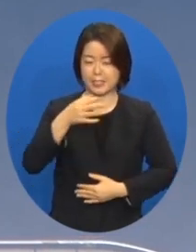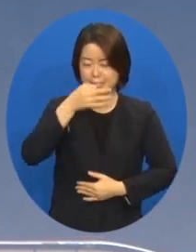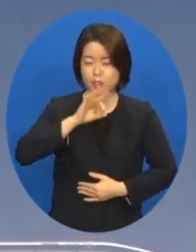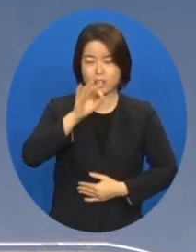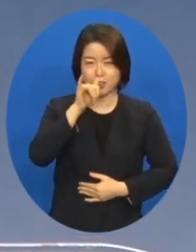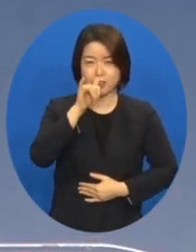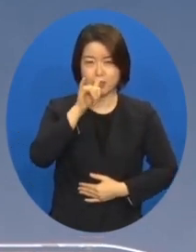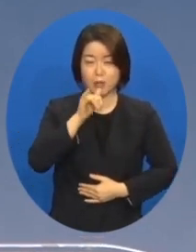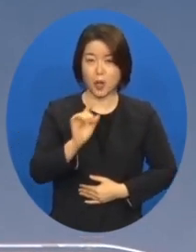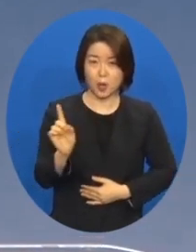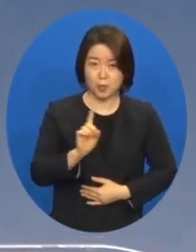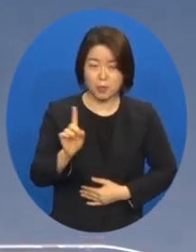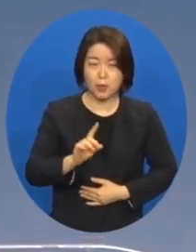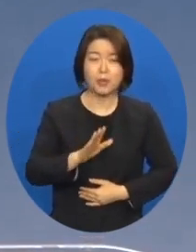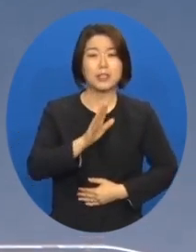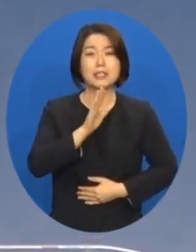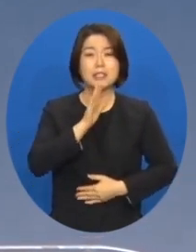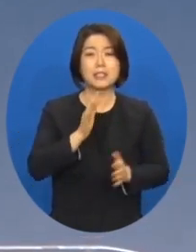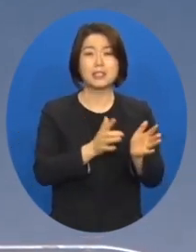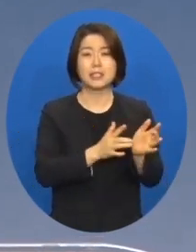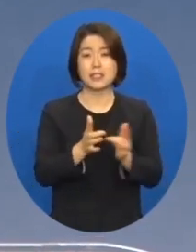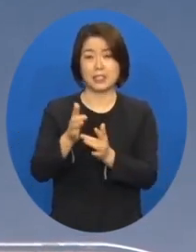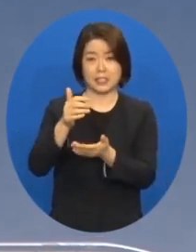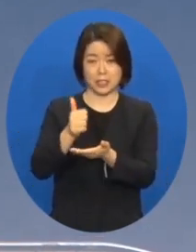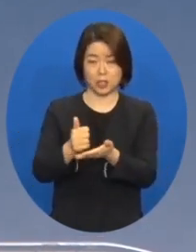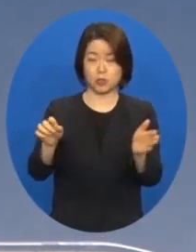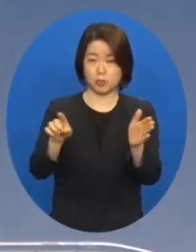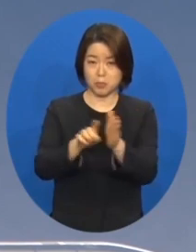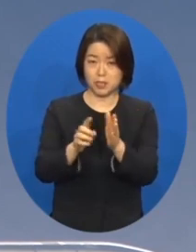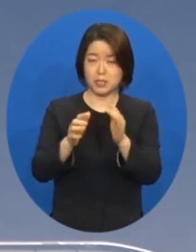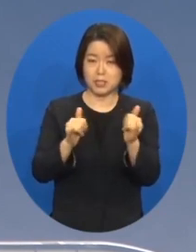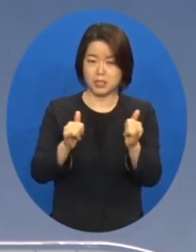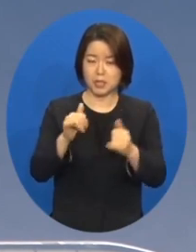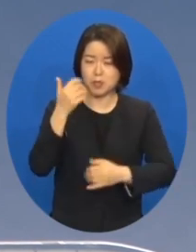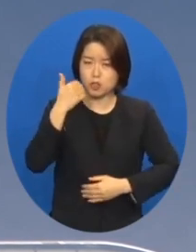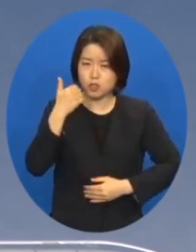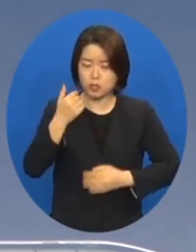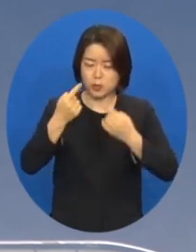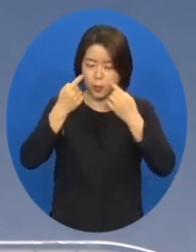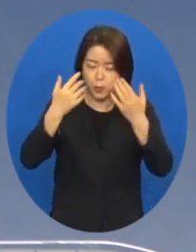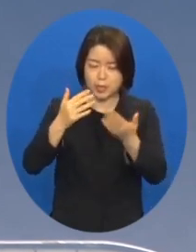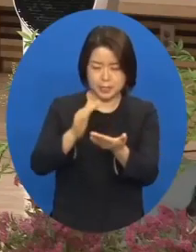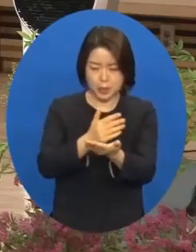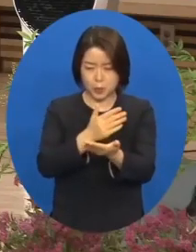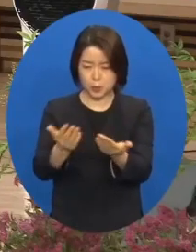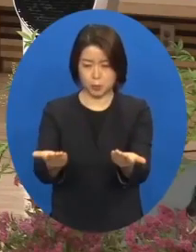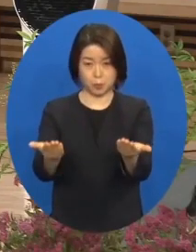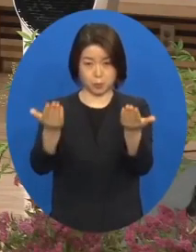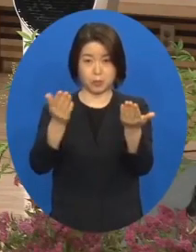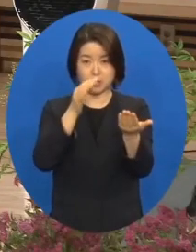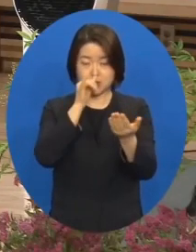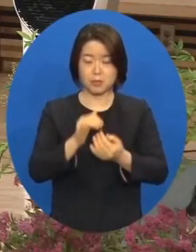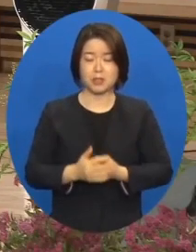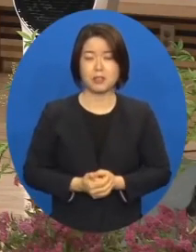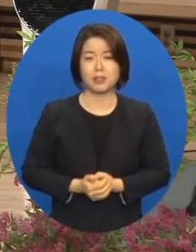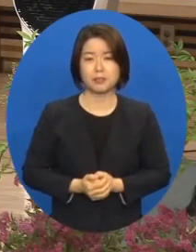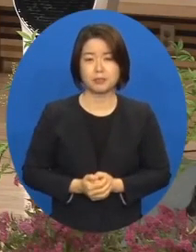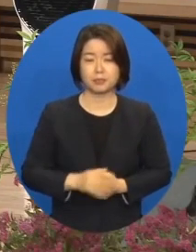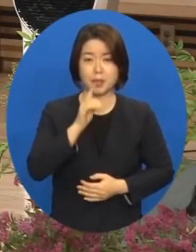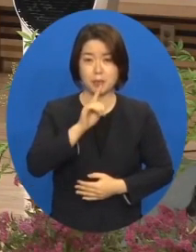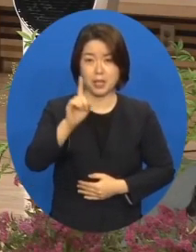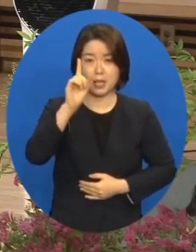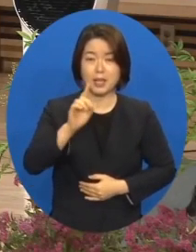그것은 진정으로 예수 믿는 사람이 누구인지가 분명하게 구분되어 드러난다는 겁니다. 한마디로